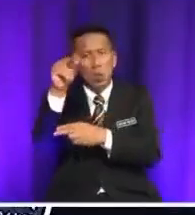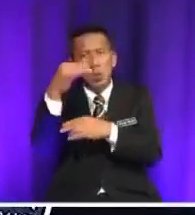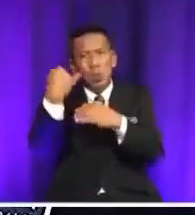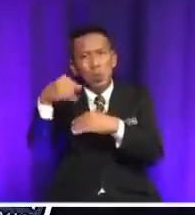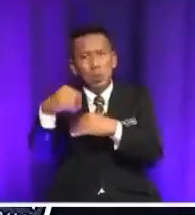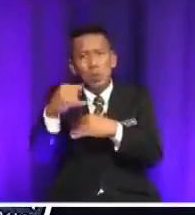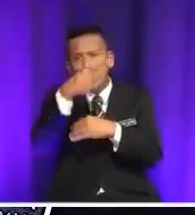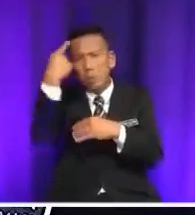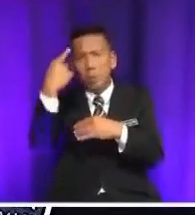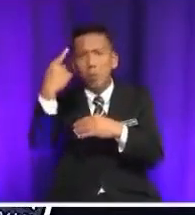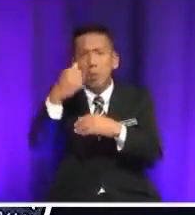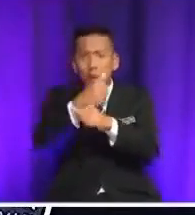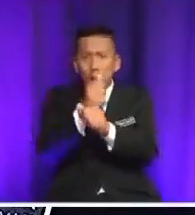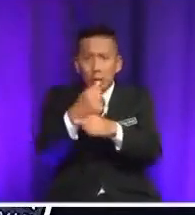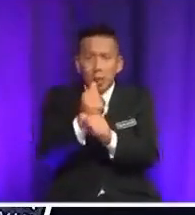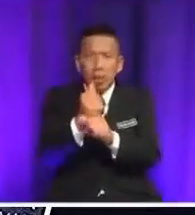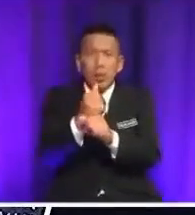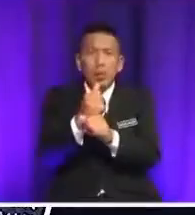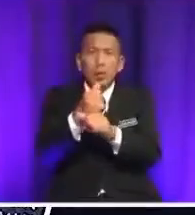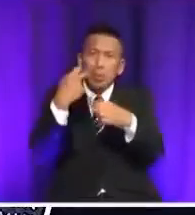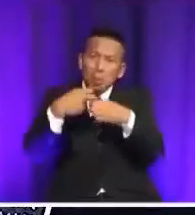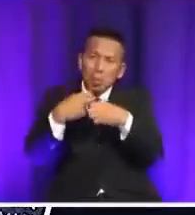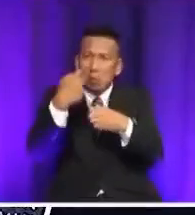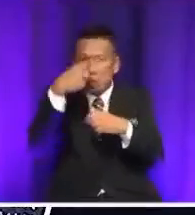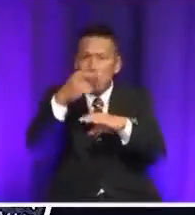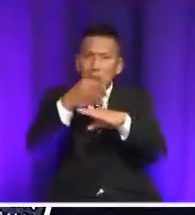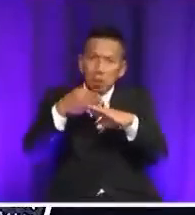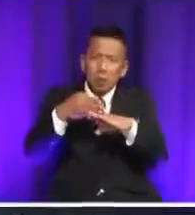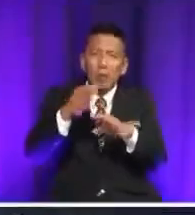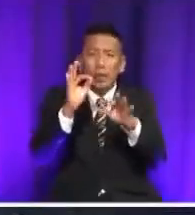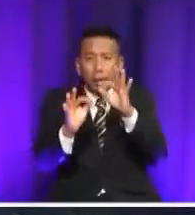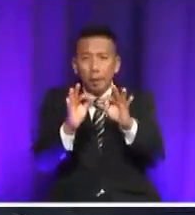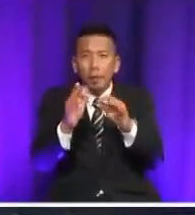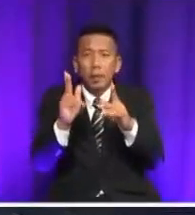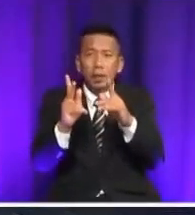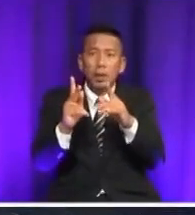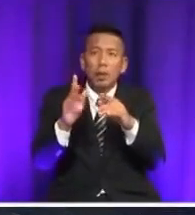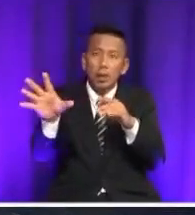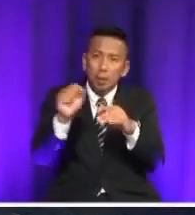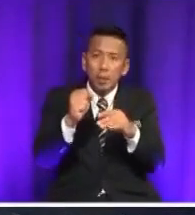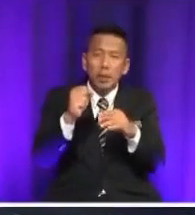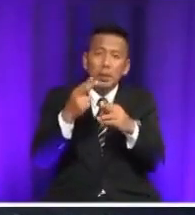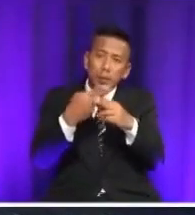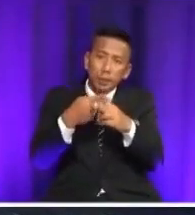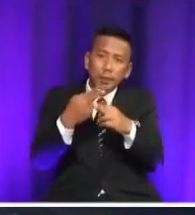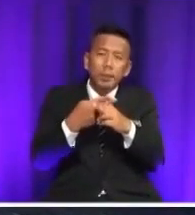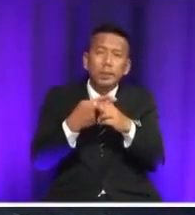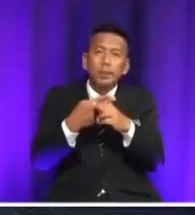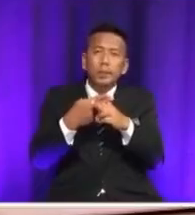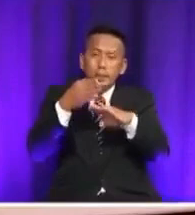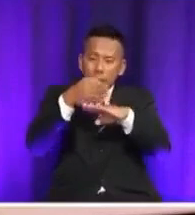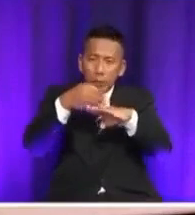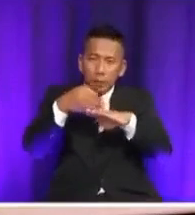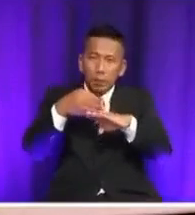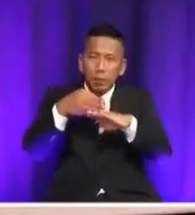dia mengikis permukaan kalau memotong kan kalau kita ambil pisau nih ya enggak butuh plastik